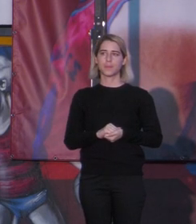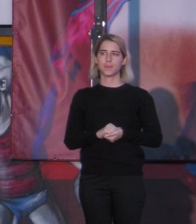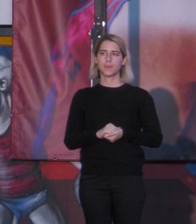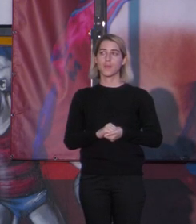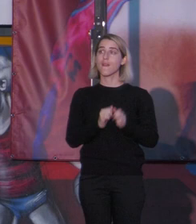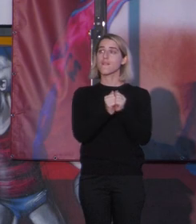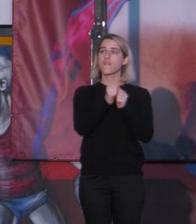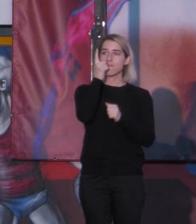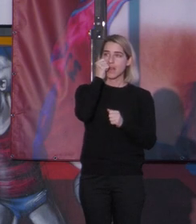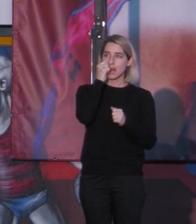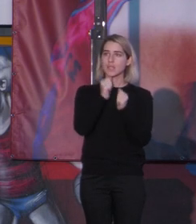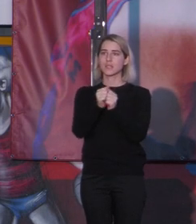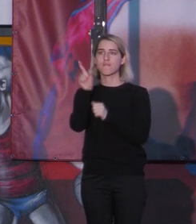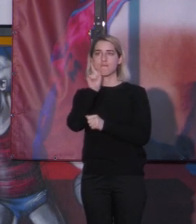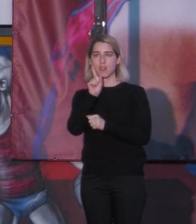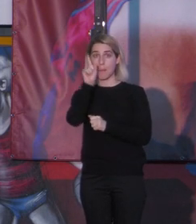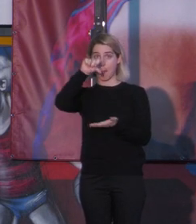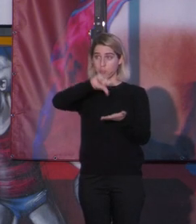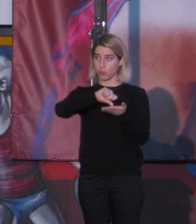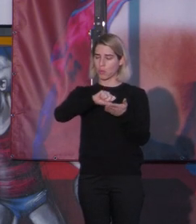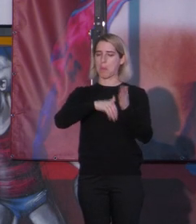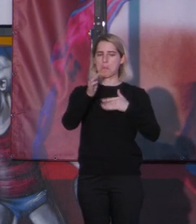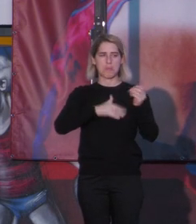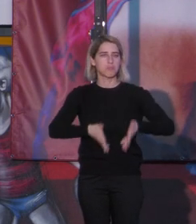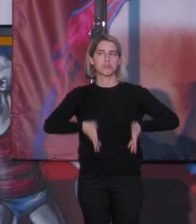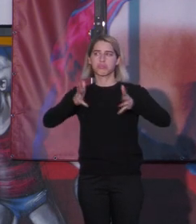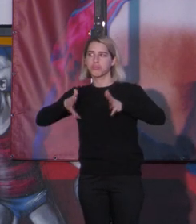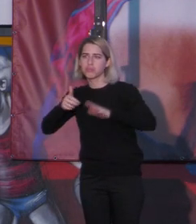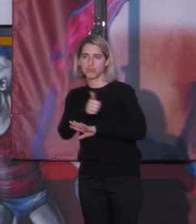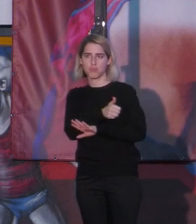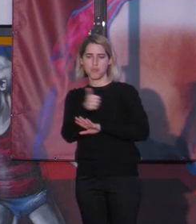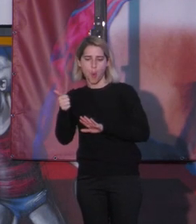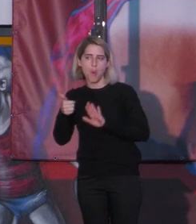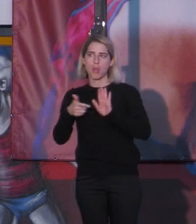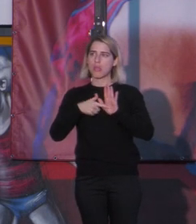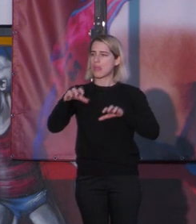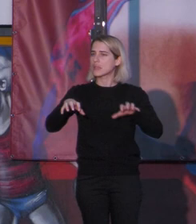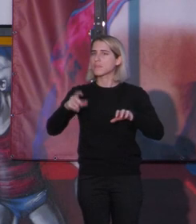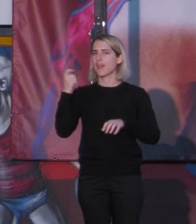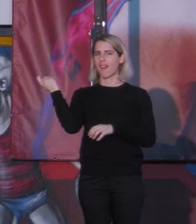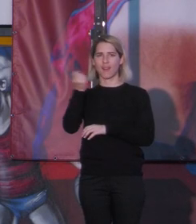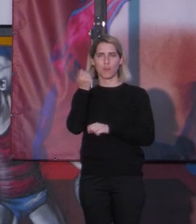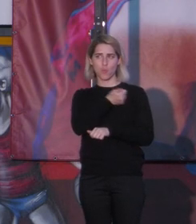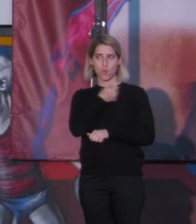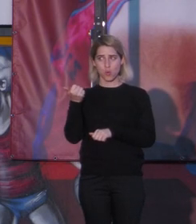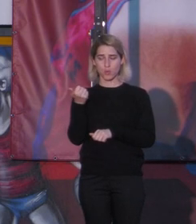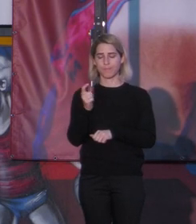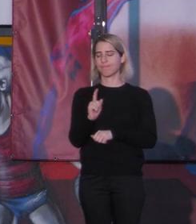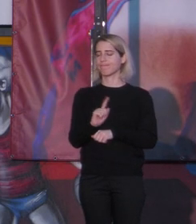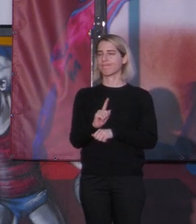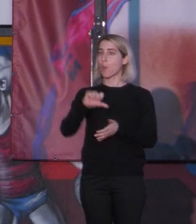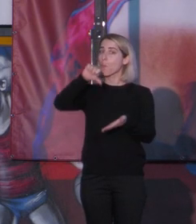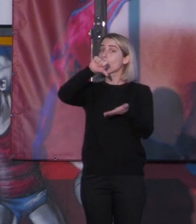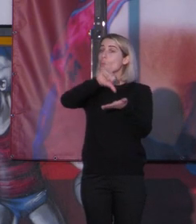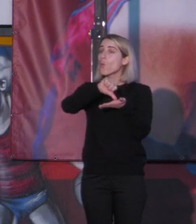Φίλες και φίλοι, μια πόλη δεν είναι μόνο τα έργα, οι υποδομές, οι θεσμοί και οι εκδηλώσεις. Την πόλη σε